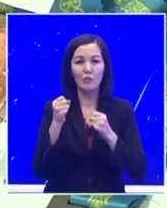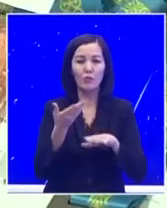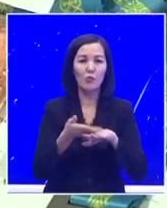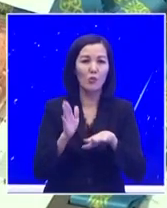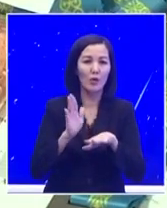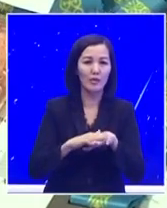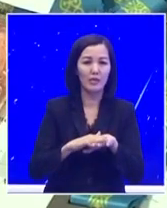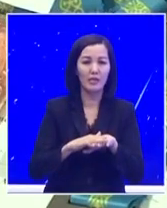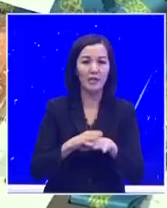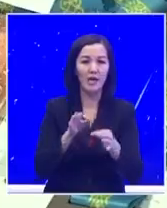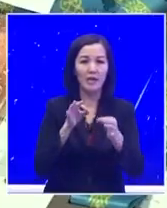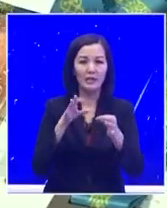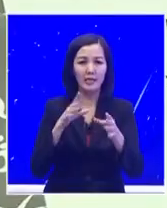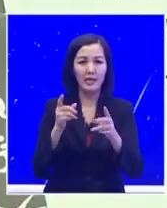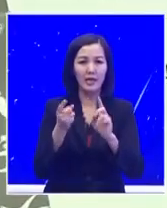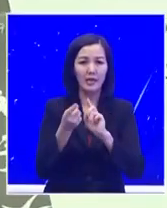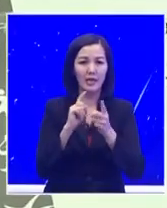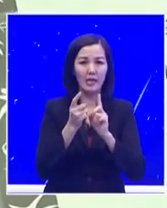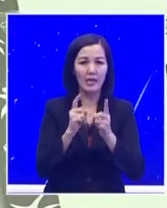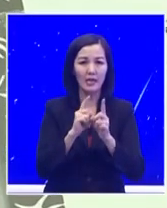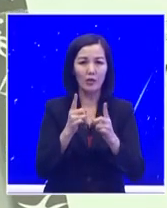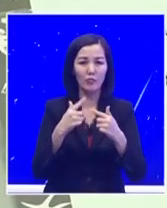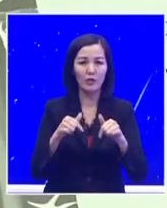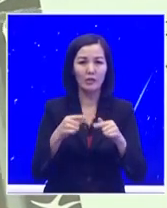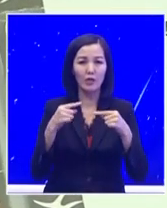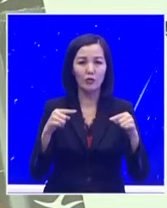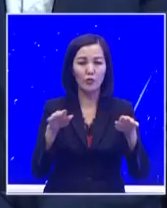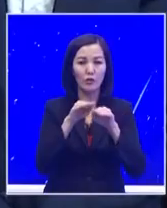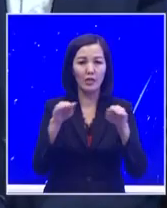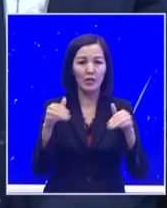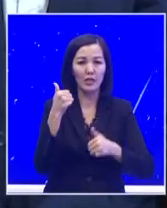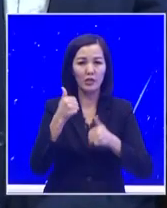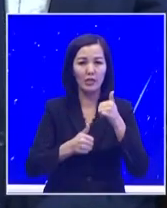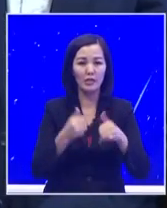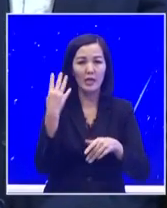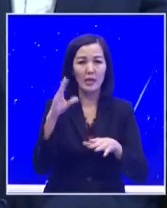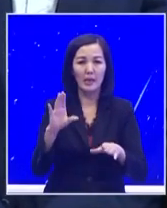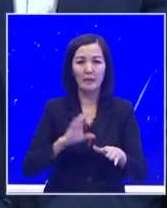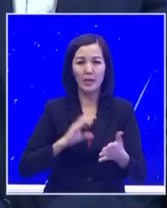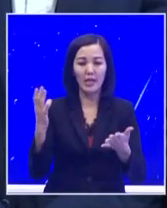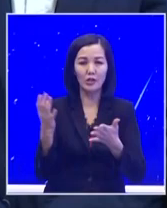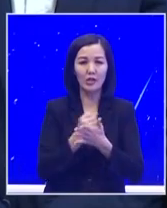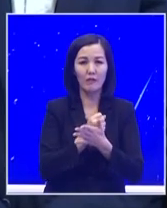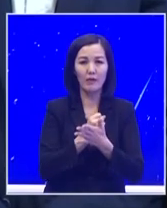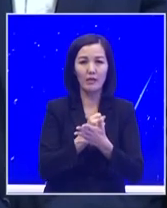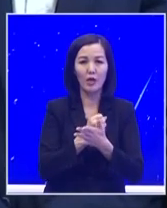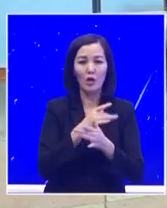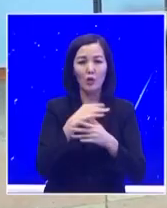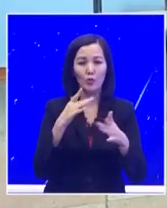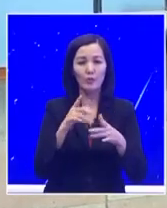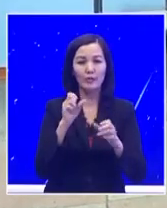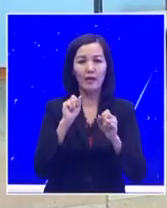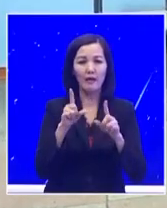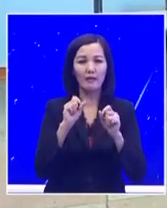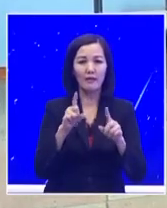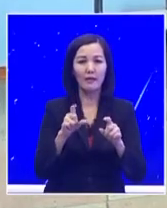атлетика, садақ ату, грек-рим және еркін күрестен ұйымдастырылған түрлі деңгейдегі жарыстарда 40 медаль жеңіп алды. Оның жартысы